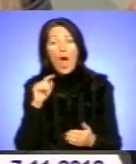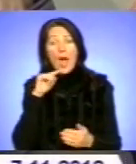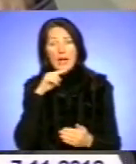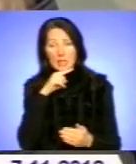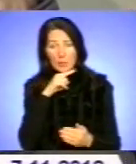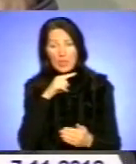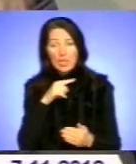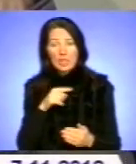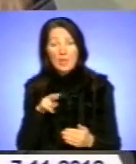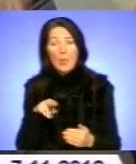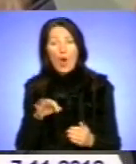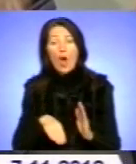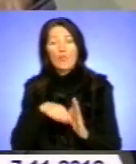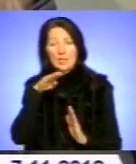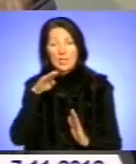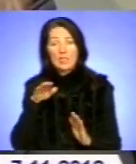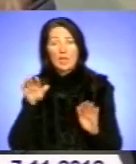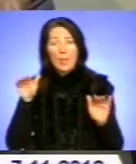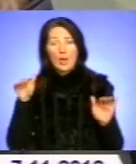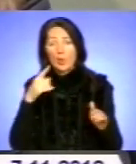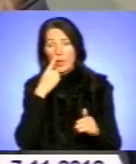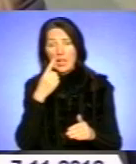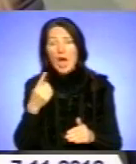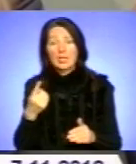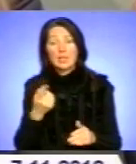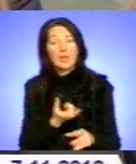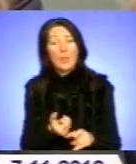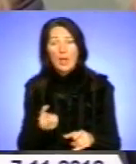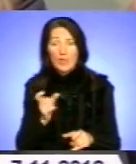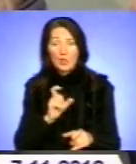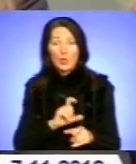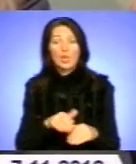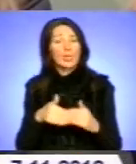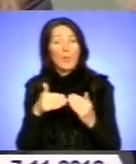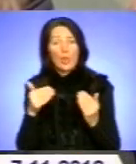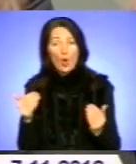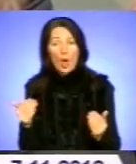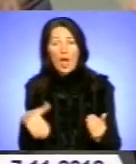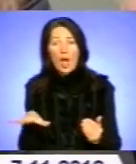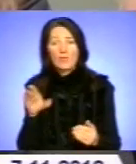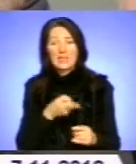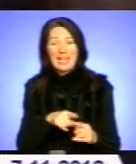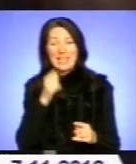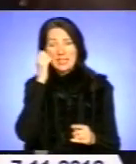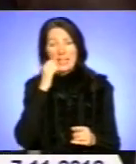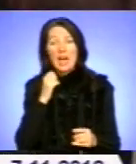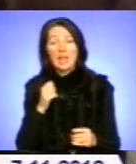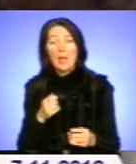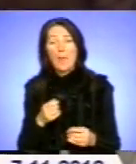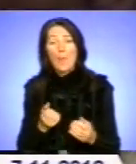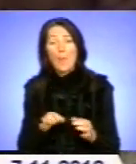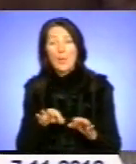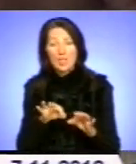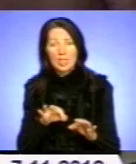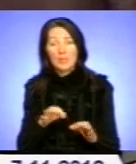економічності, по висоті польоту, по дальності превосходить намного всі ці старі машини. Відповідаючи на